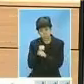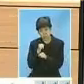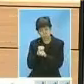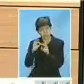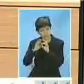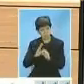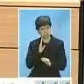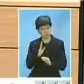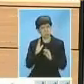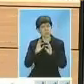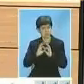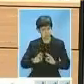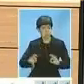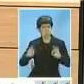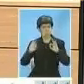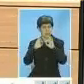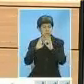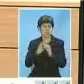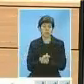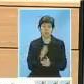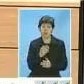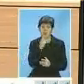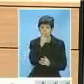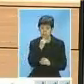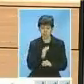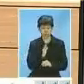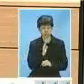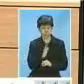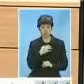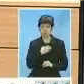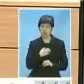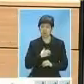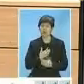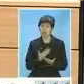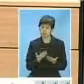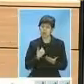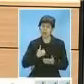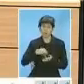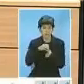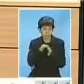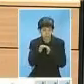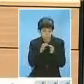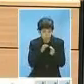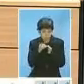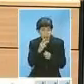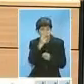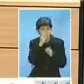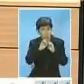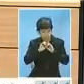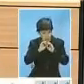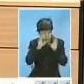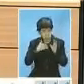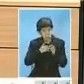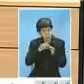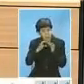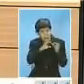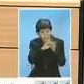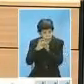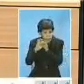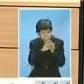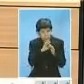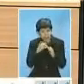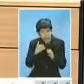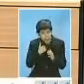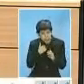มนี่สำคัญที่สุดถ้าท่านประธานจะได้ให้ความกรุณากับผมอธิบายต่อไปท่านจะเห็นความจริงที่ผมจะเชื่อมโยงเห็นว่